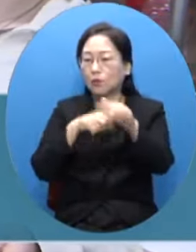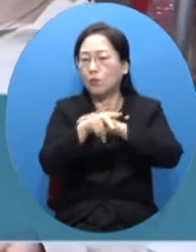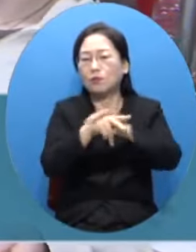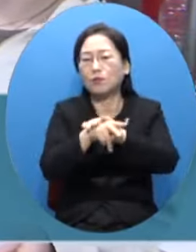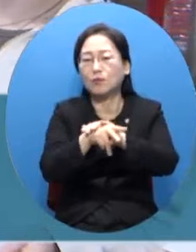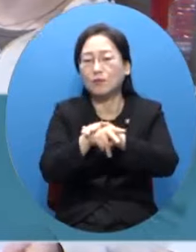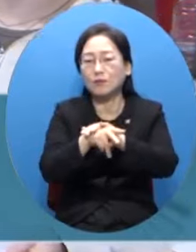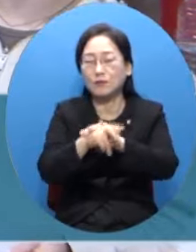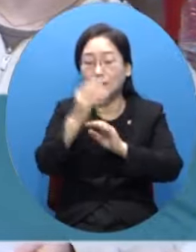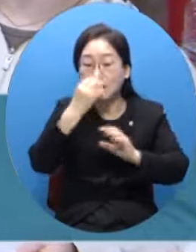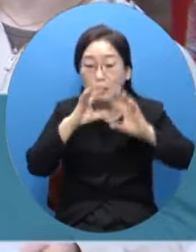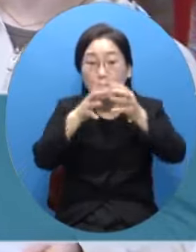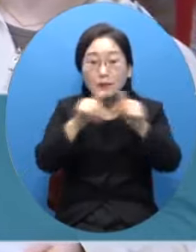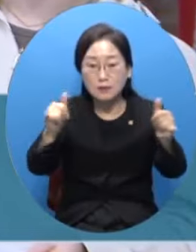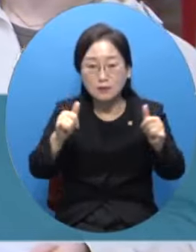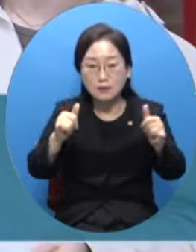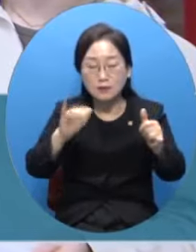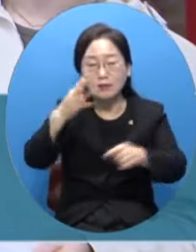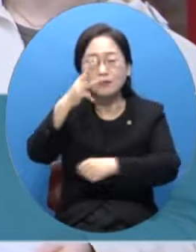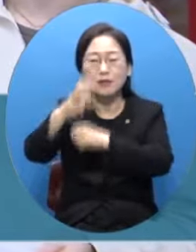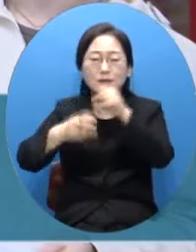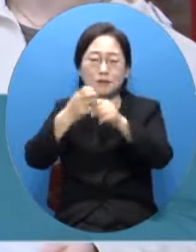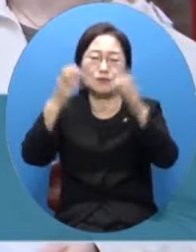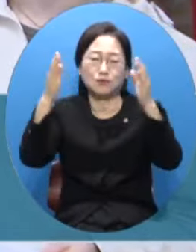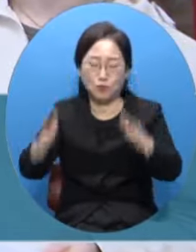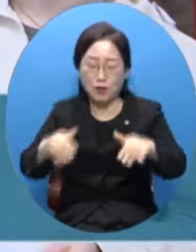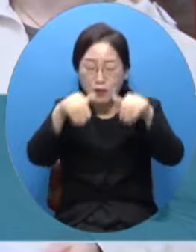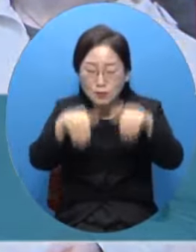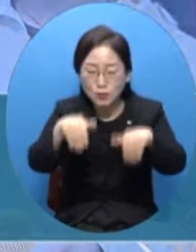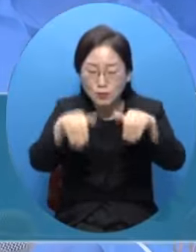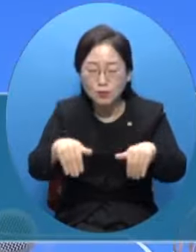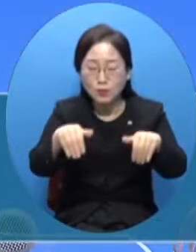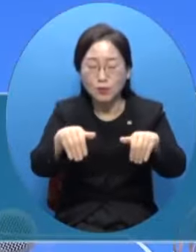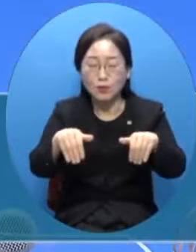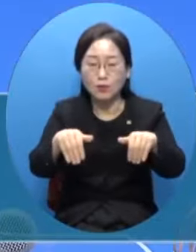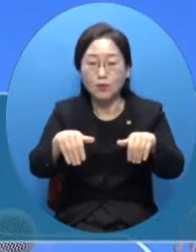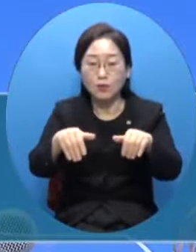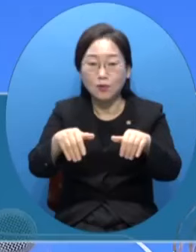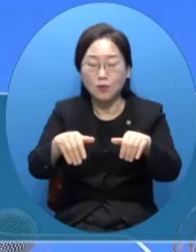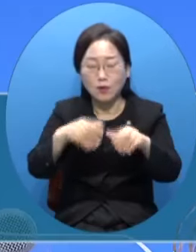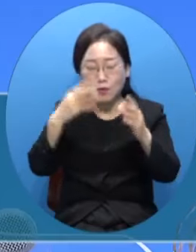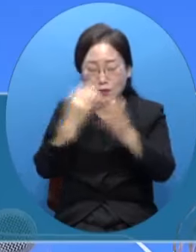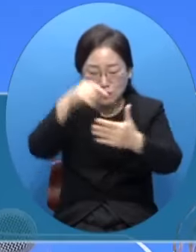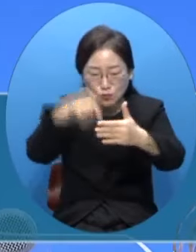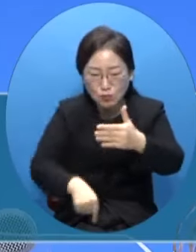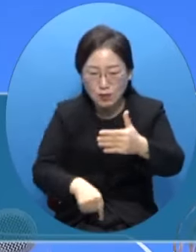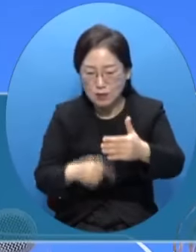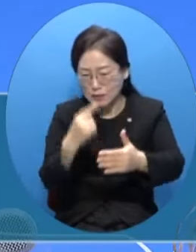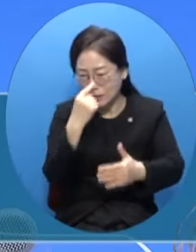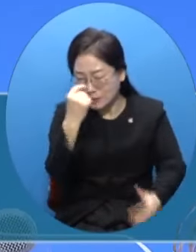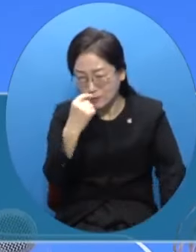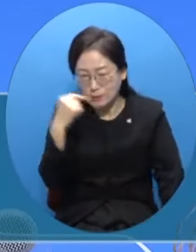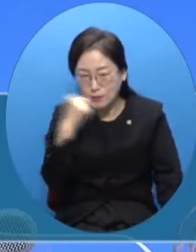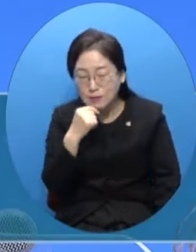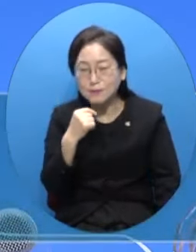당시 이스라엘 백성들도 430년 동안 애굽에 종살이 하면서 완전히 가시떨기 같은 인생을 살았습니다. 노예로 살다